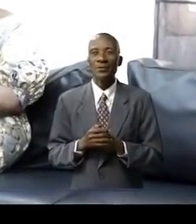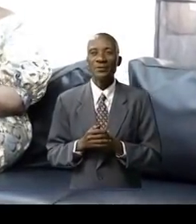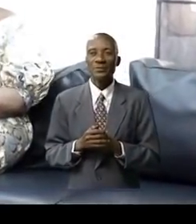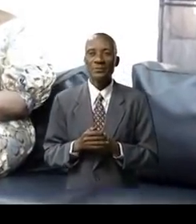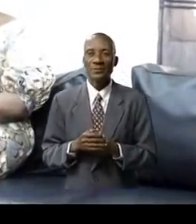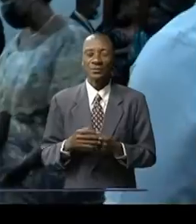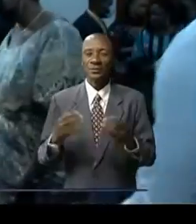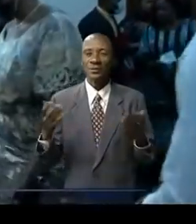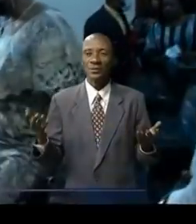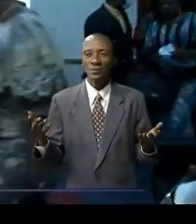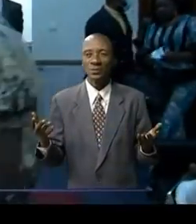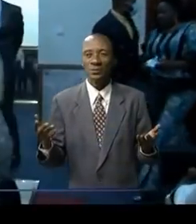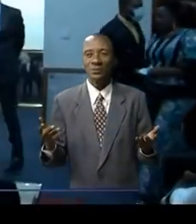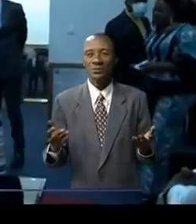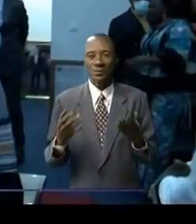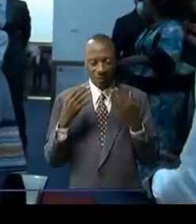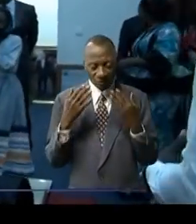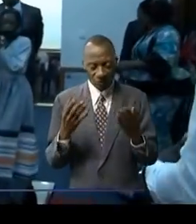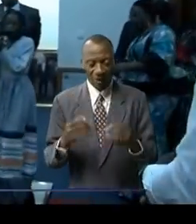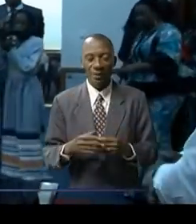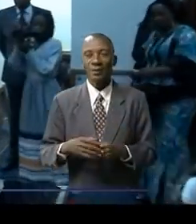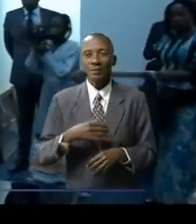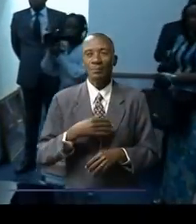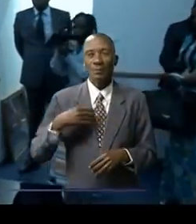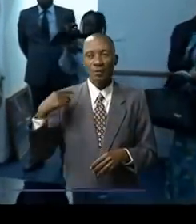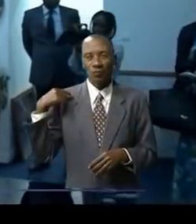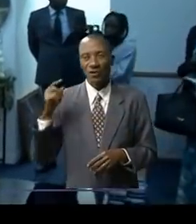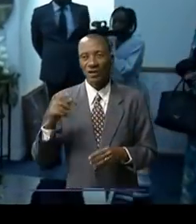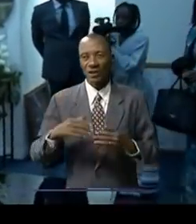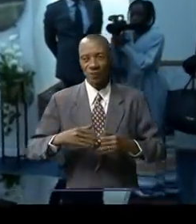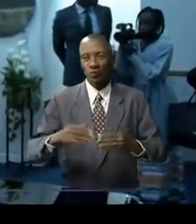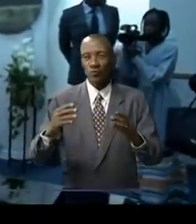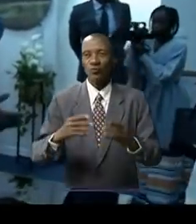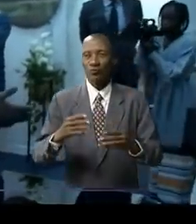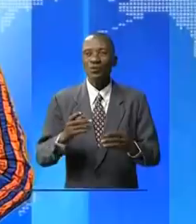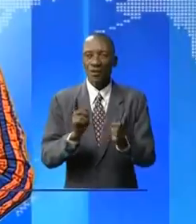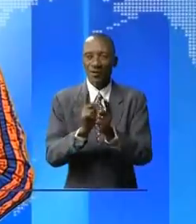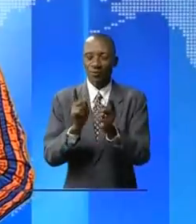ministre du Tourisme tient à une réussite totale qui donne les déclics du secteur.